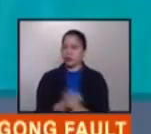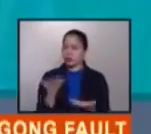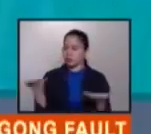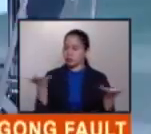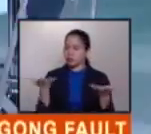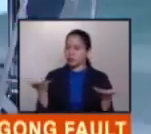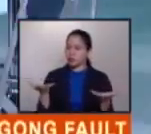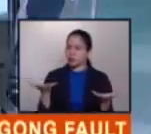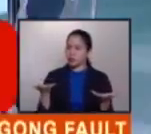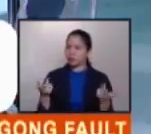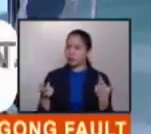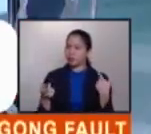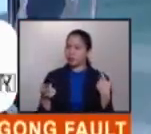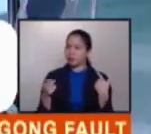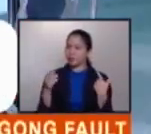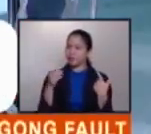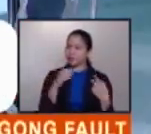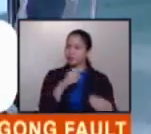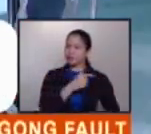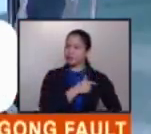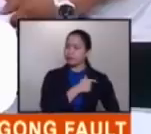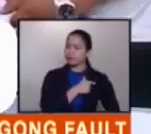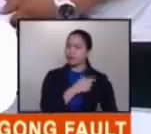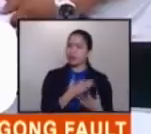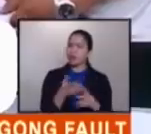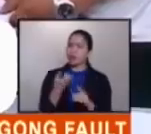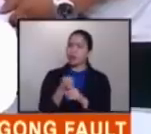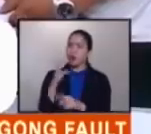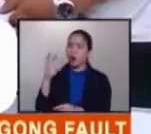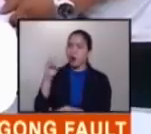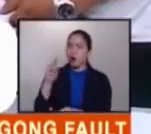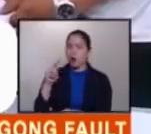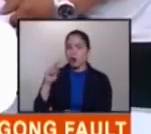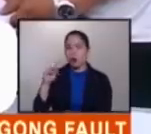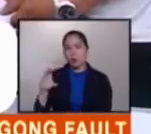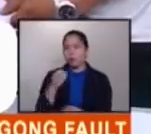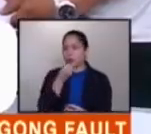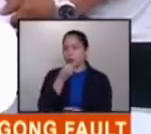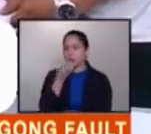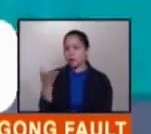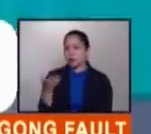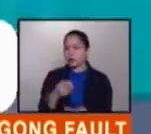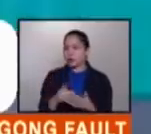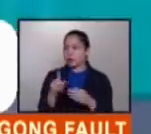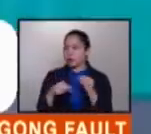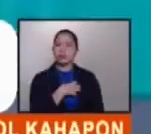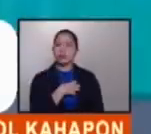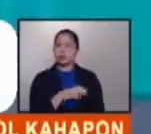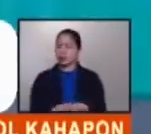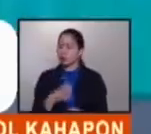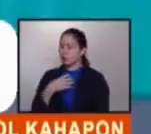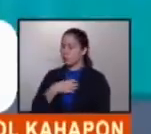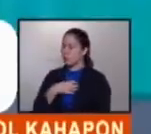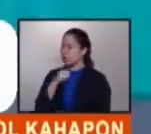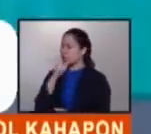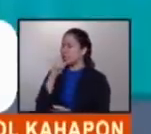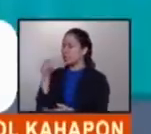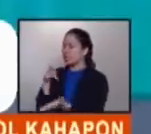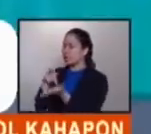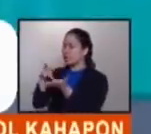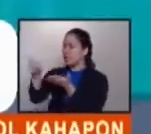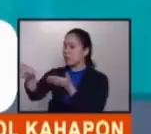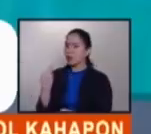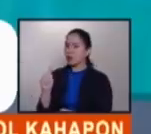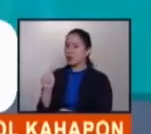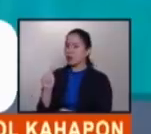andito po. Yes, sir. Ang inyong mga SG, lumuwas pa dyan sa Ormoc para lamang makapagsumbong sa amin. Paano ano to, po sir? Yung complain nila, sir? Hindi nyo binabayaran yung